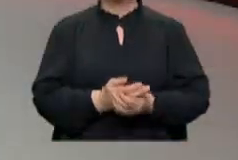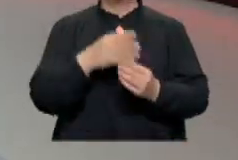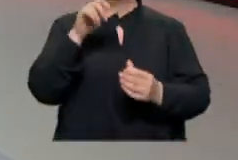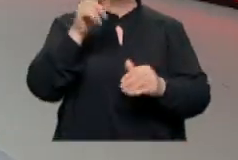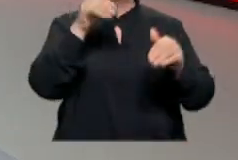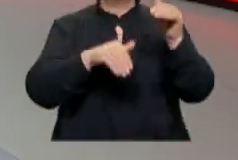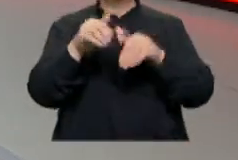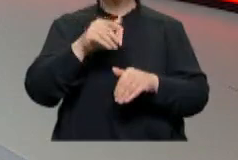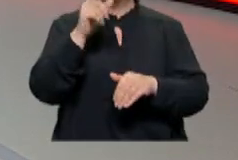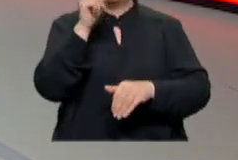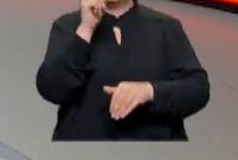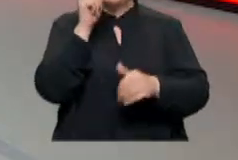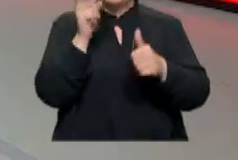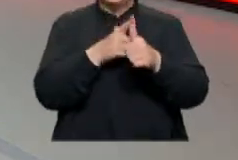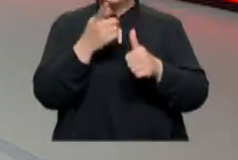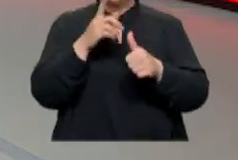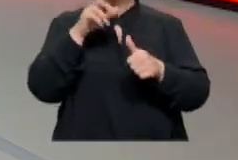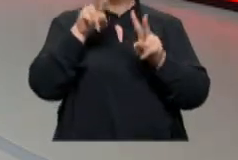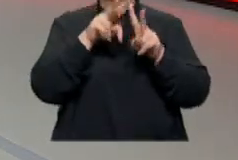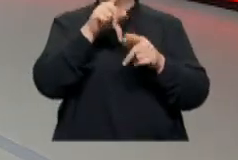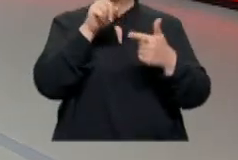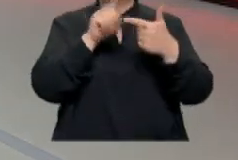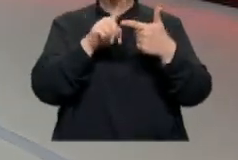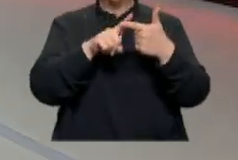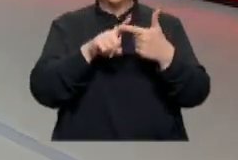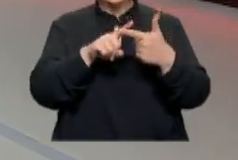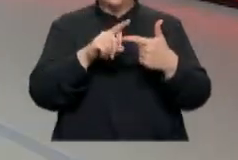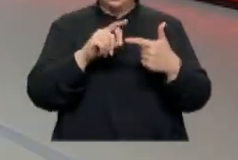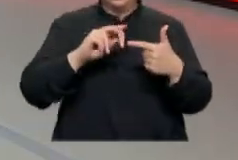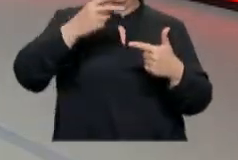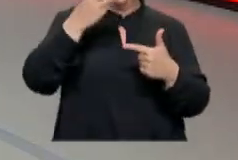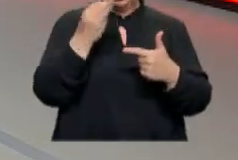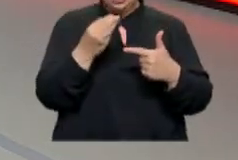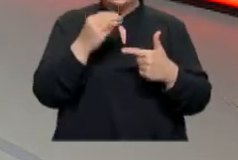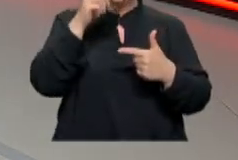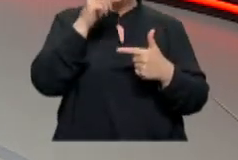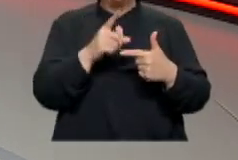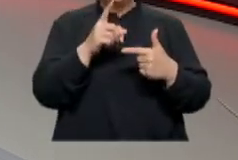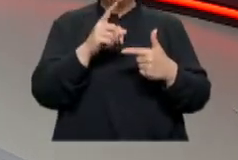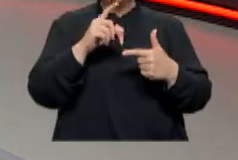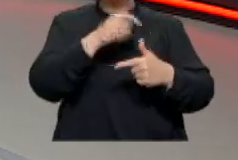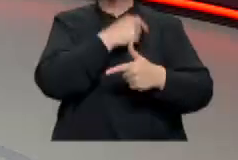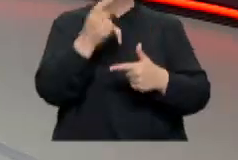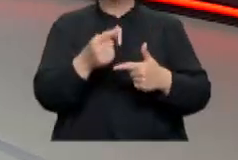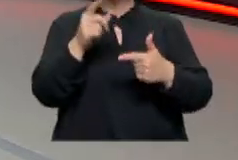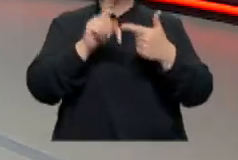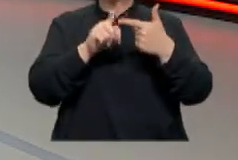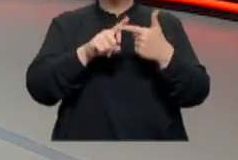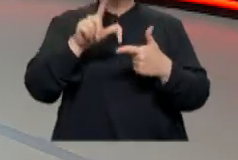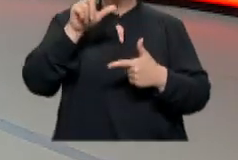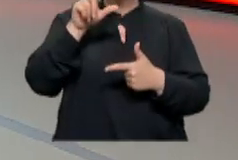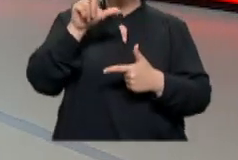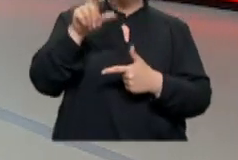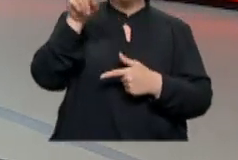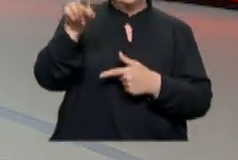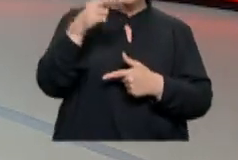Şimdi bu seçimlerde birinci Emmanuel Macron ikinci tura kalırken, ilk turdaki sıralamada ikinci Marine